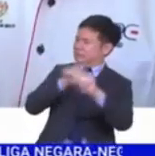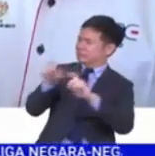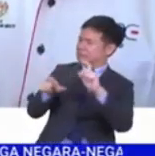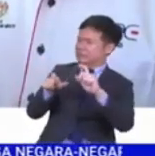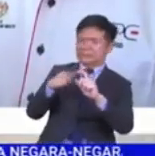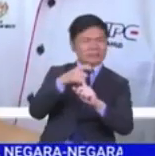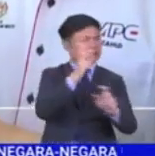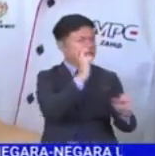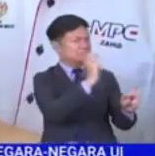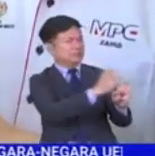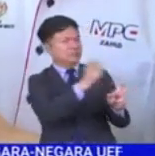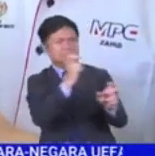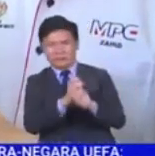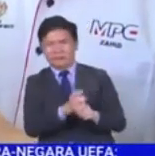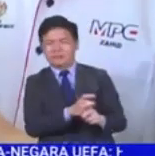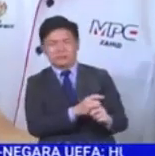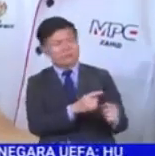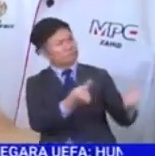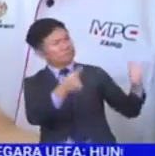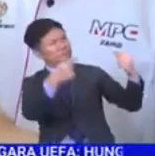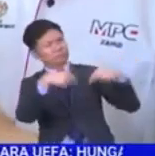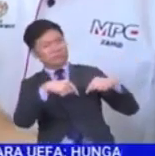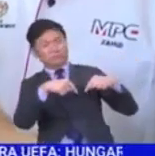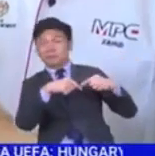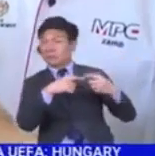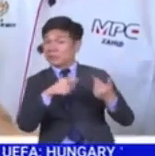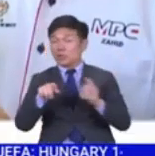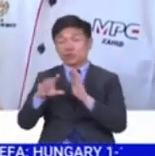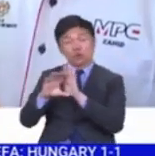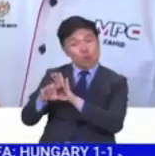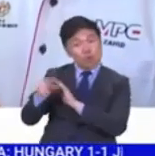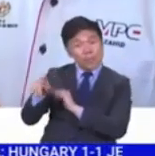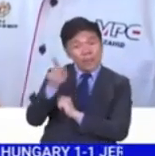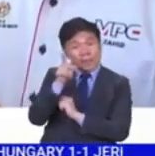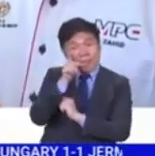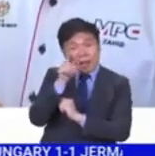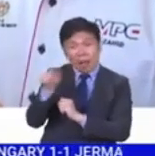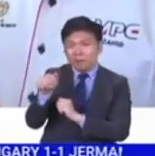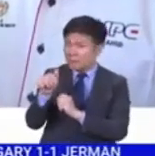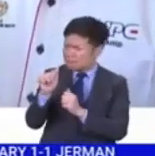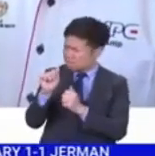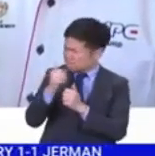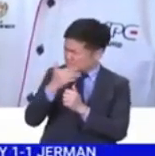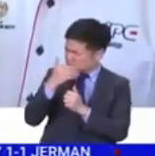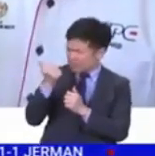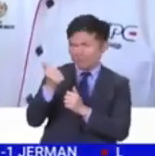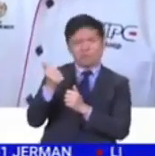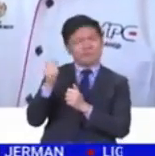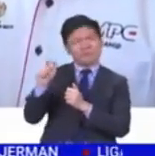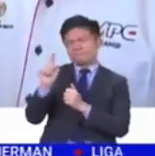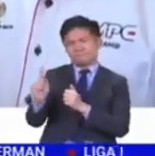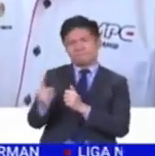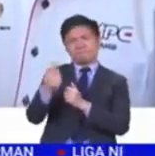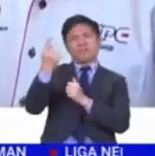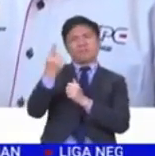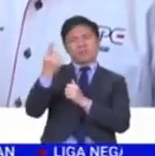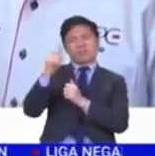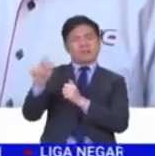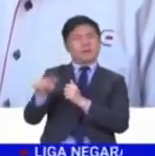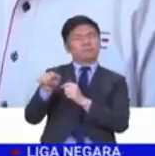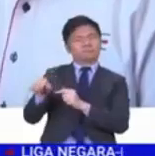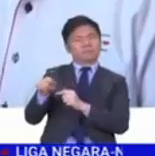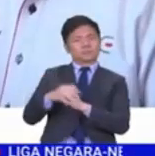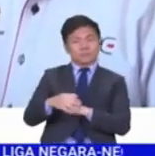ni investor, para pelabur untuk datang sini. Dan negeri Kedah bukan negeri yang saya katakan negeri terbaik, negeri pertama yang telah dipilih